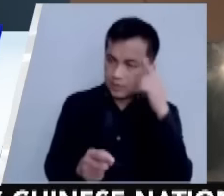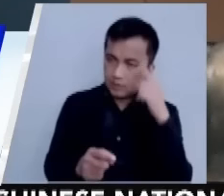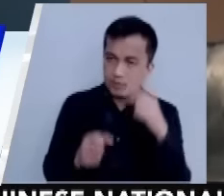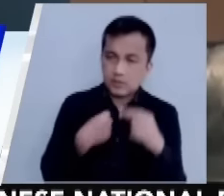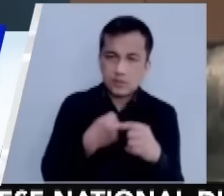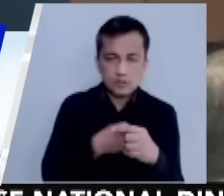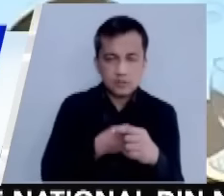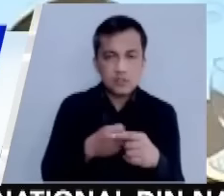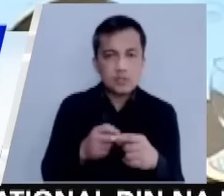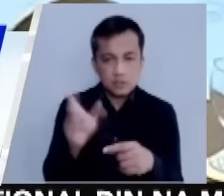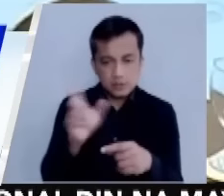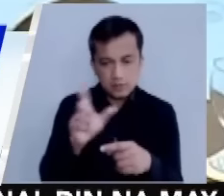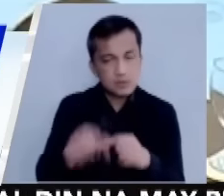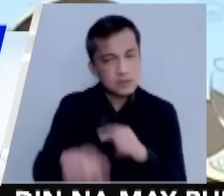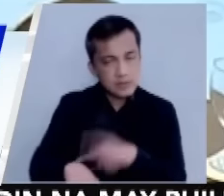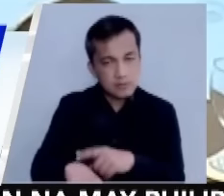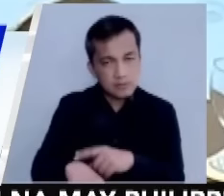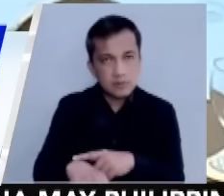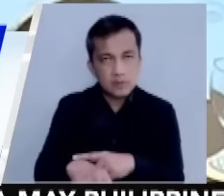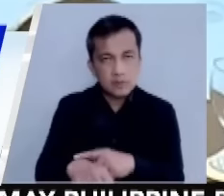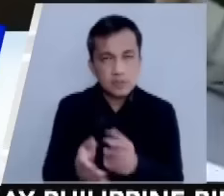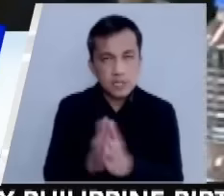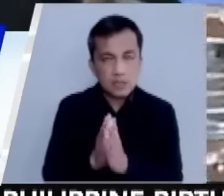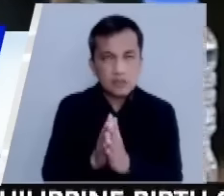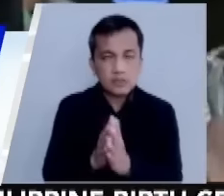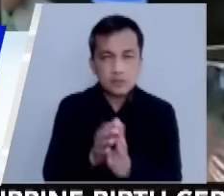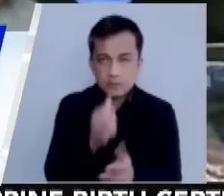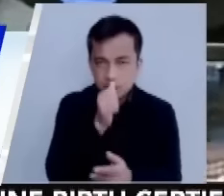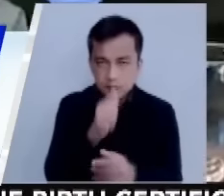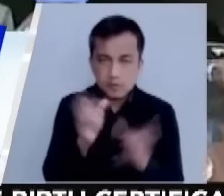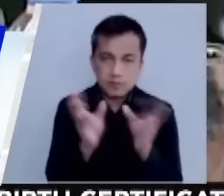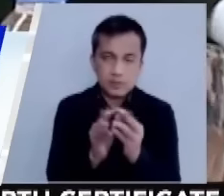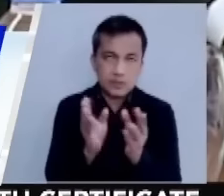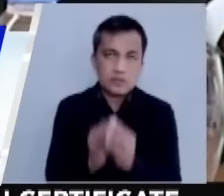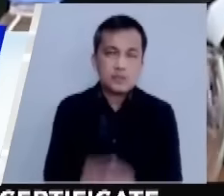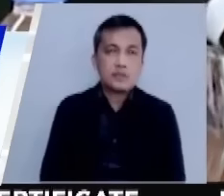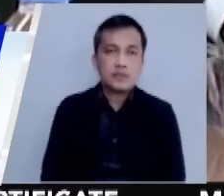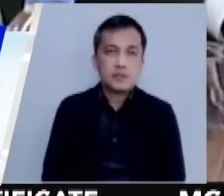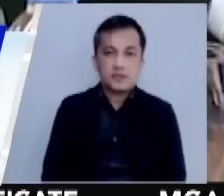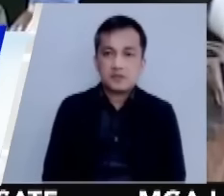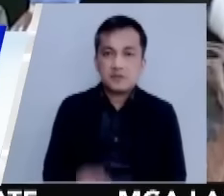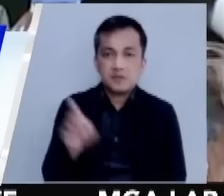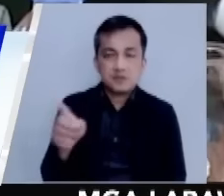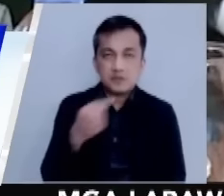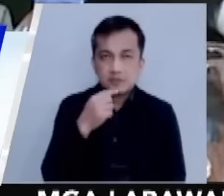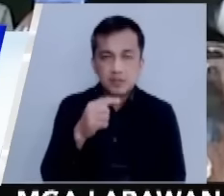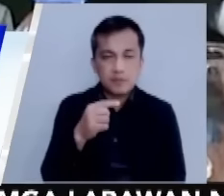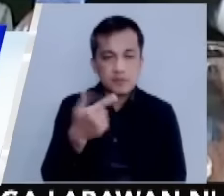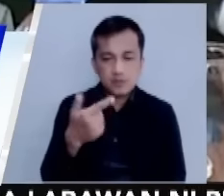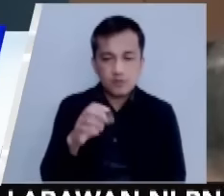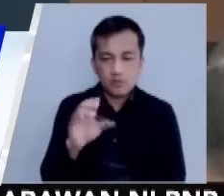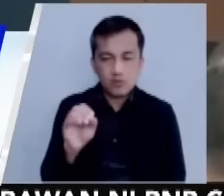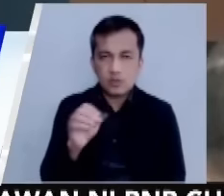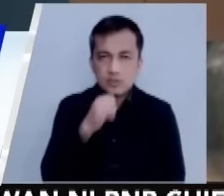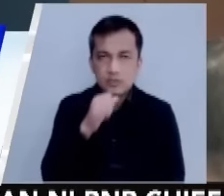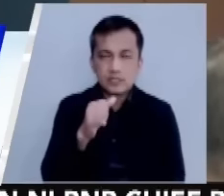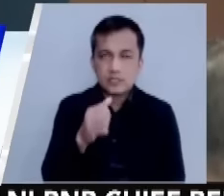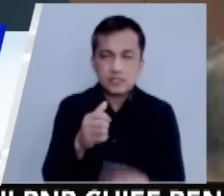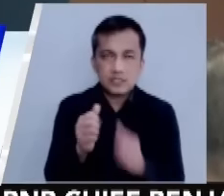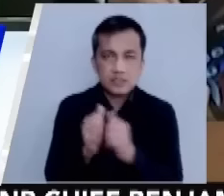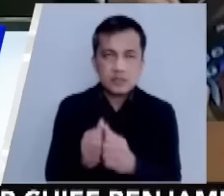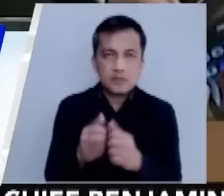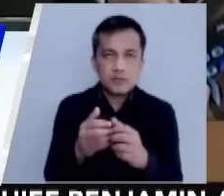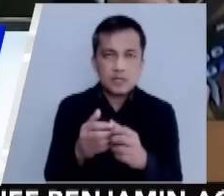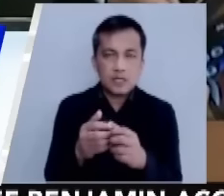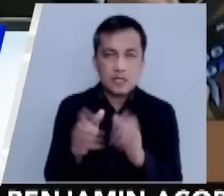para sa hiling na executive session ni Go. Pero sabi ni Go, hindi niya kasama ang kanyang lead counsel. Gusto ko po sana kasama